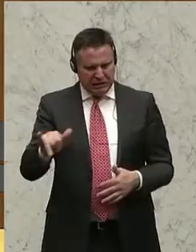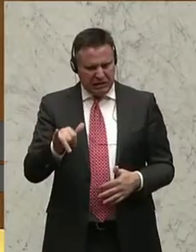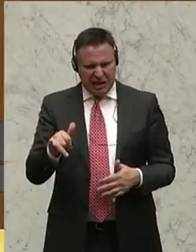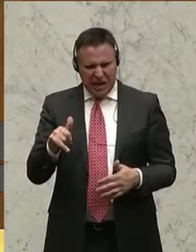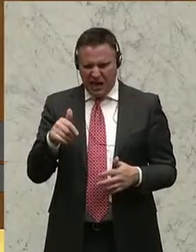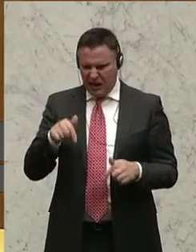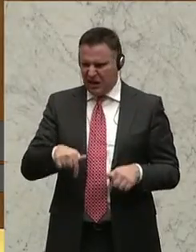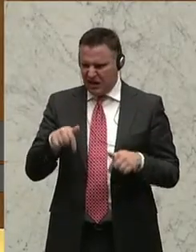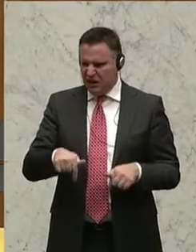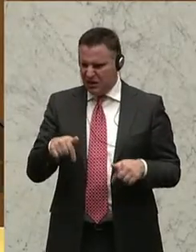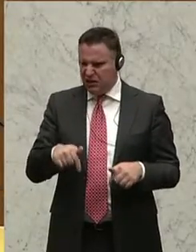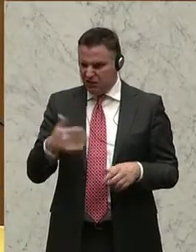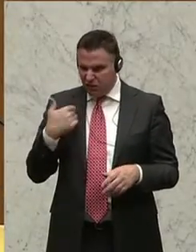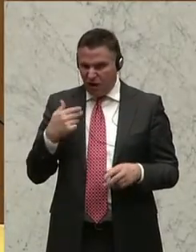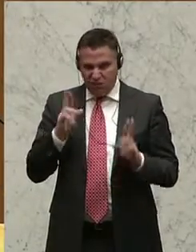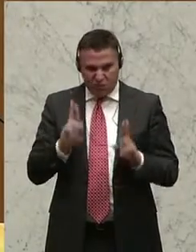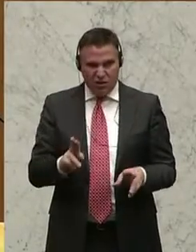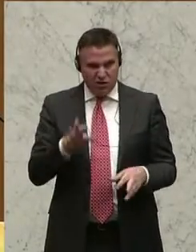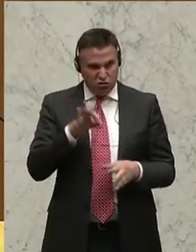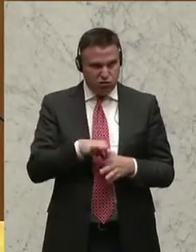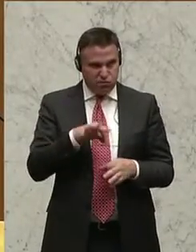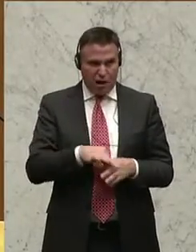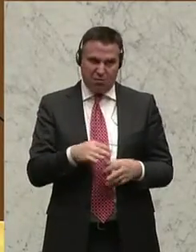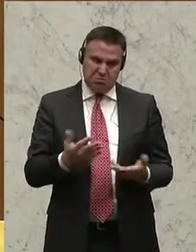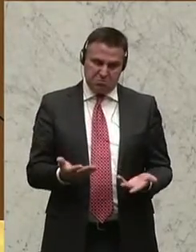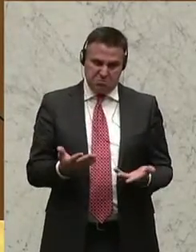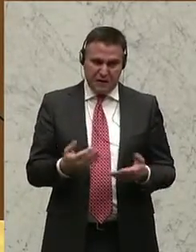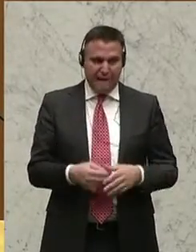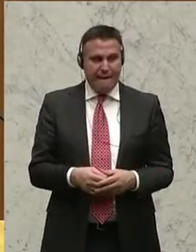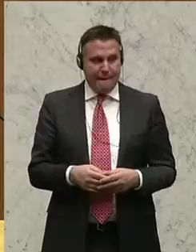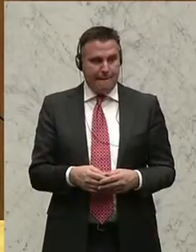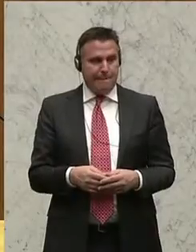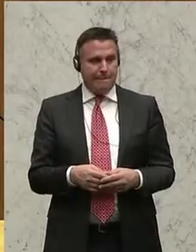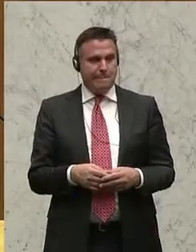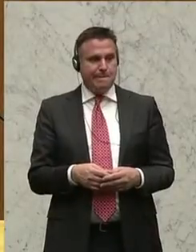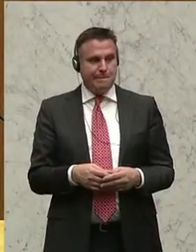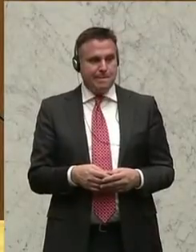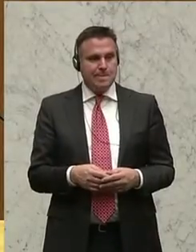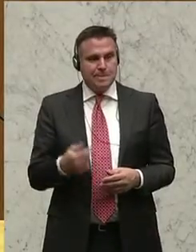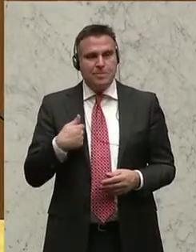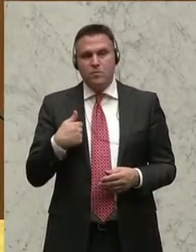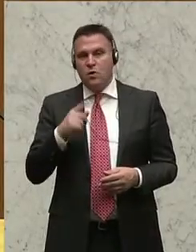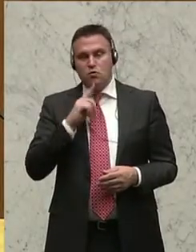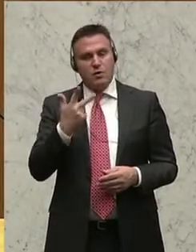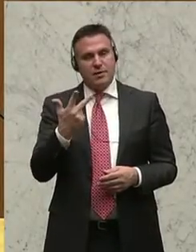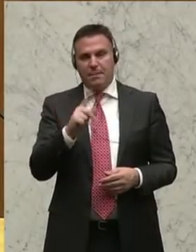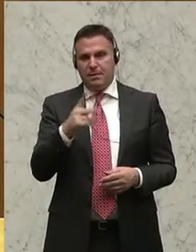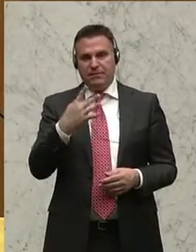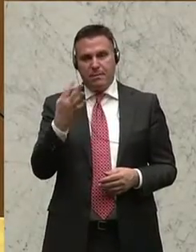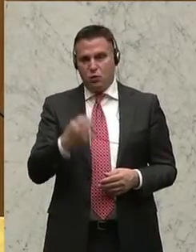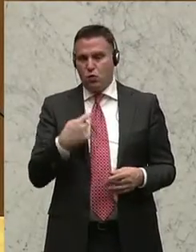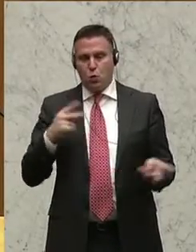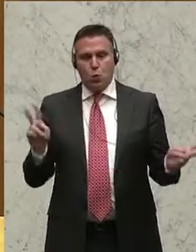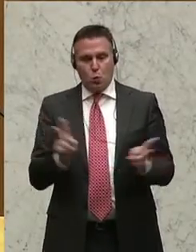Staatshaushalt vorgekommen wäre. Ich würde gern mehr dazu sagen. Ich habe leider nur 3 bis 4 Minuten und die möchte